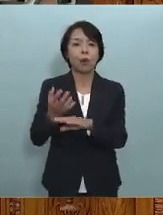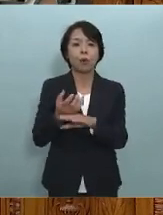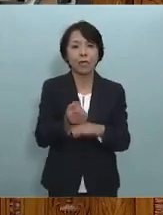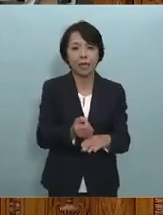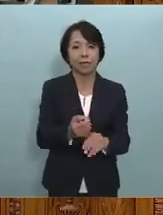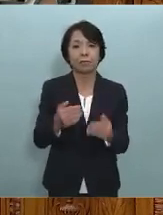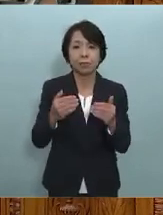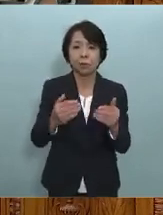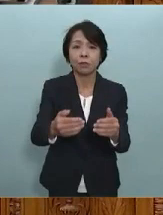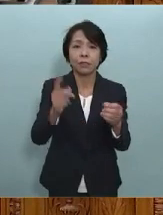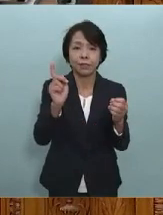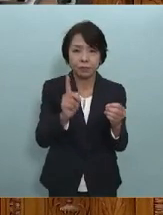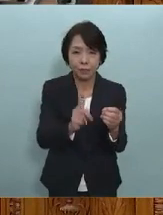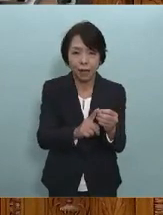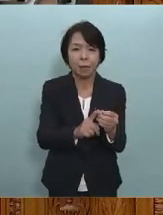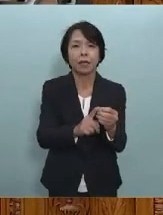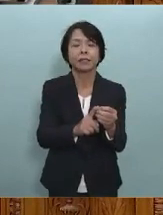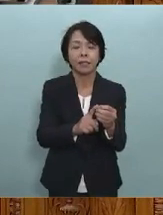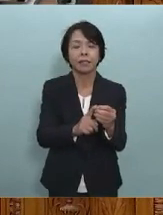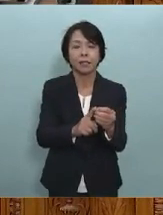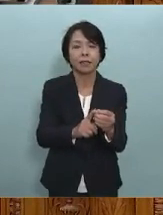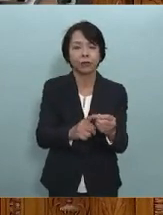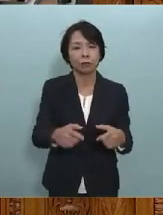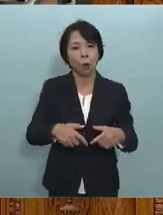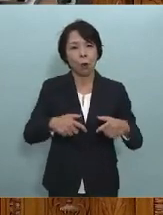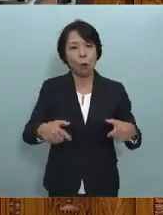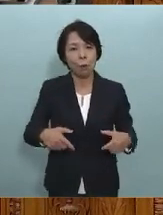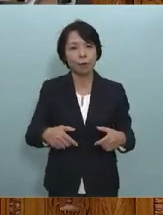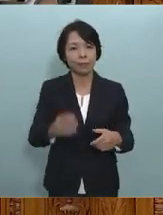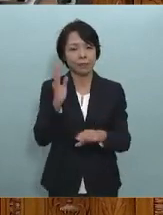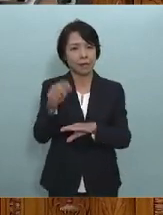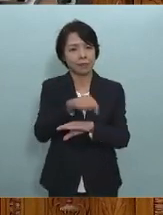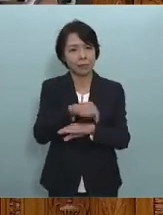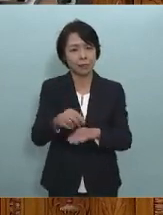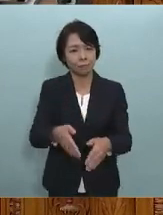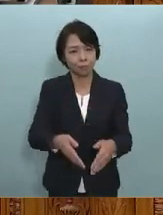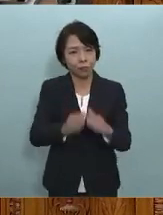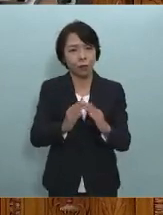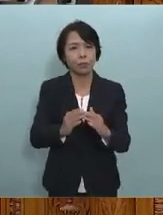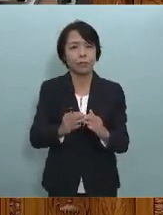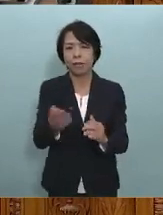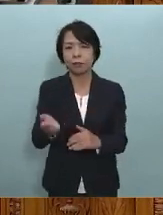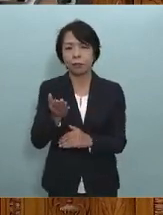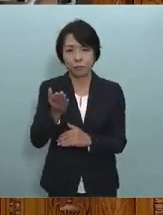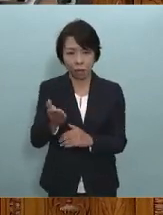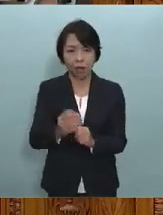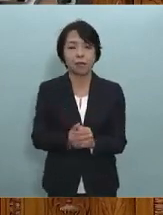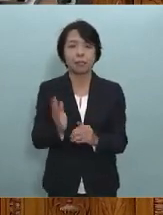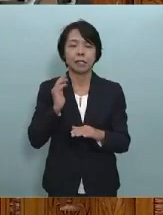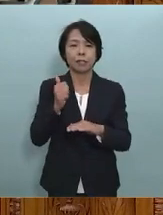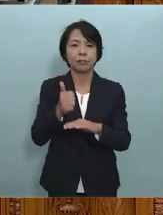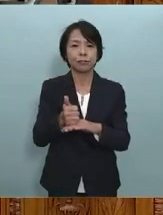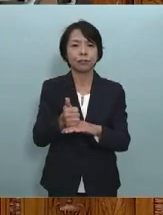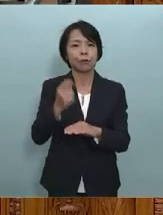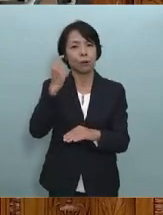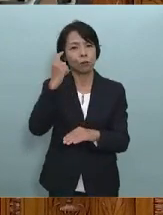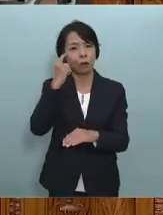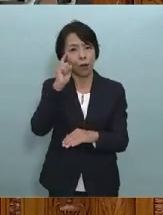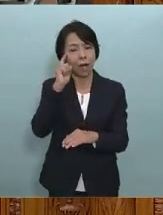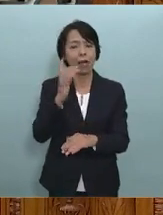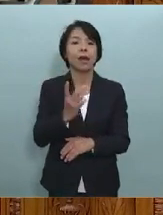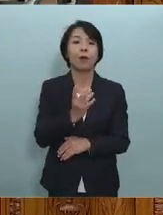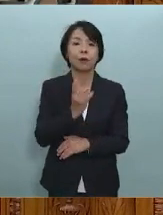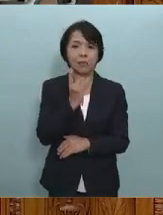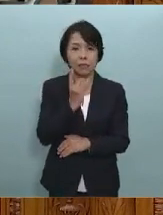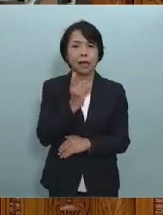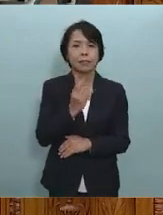促進するためにもっと思い切った制度を創設してはどうでしょうか総理の前向きなお考えを期待して